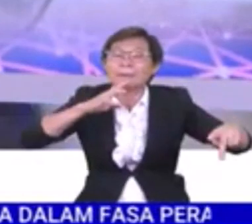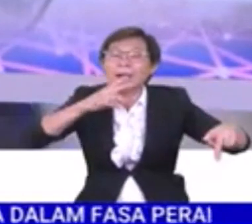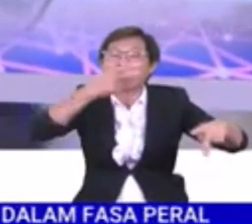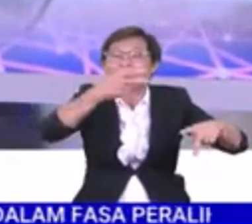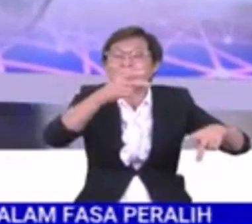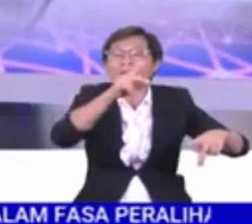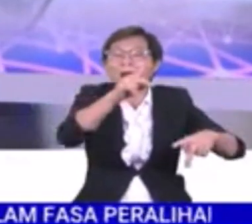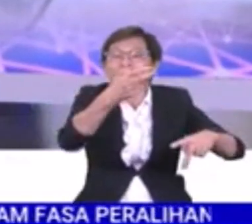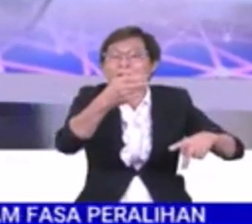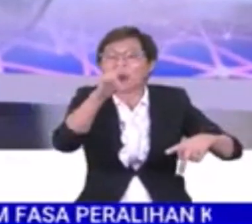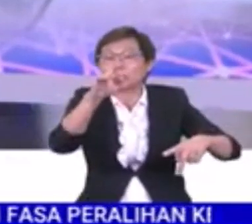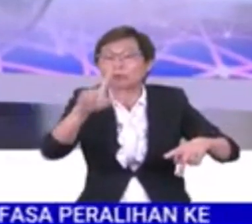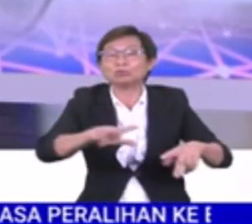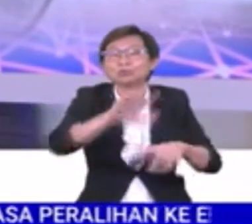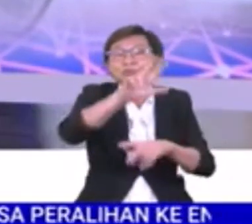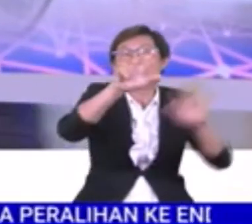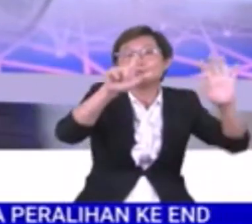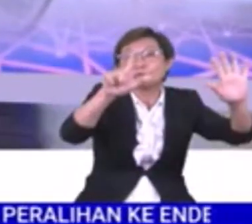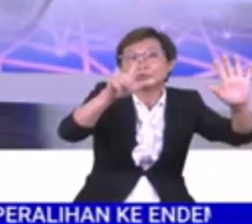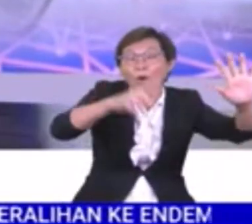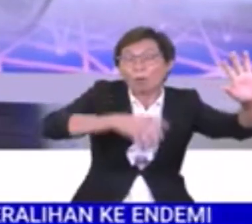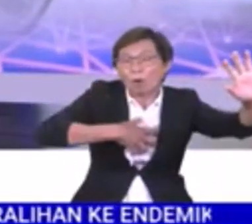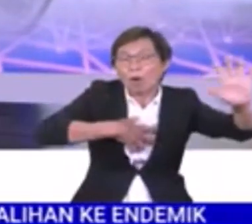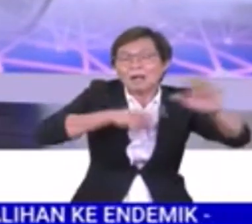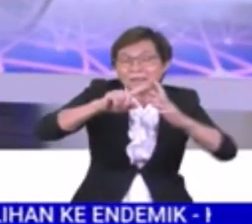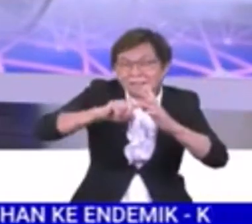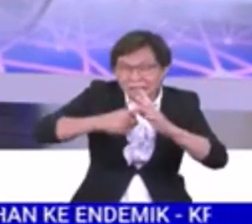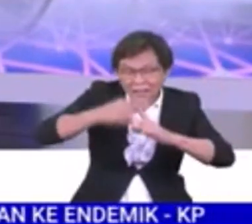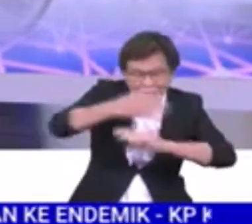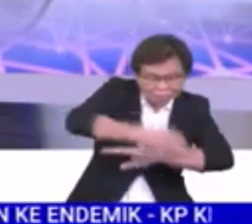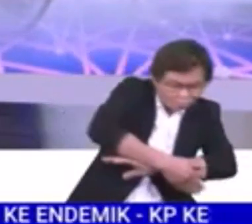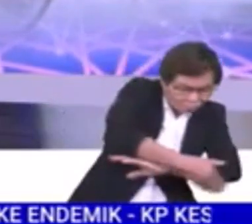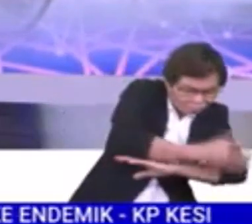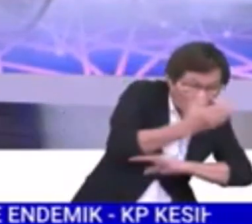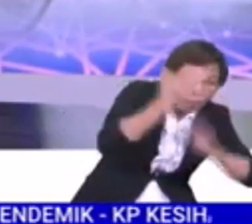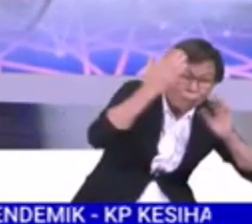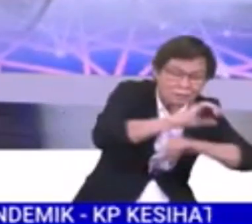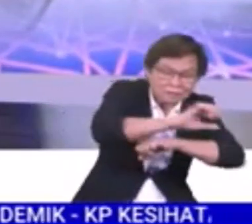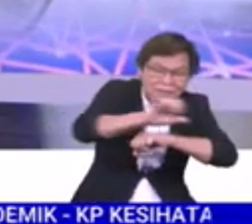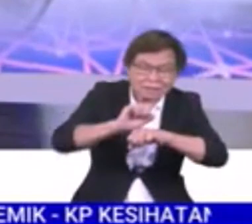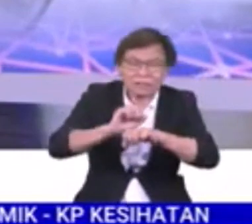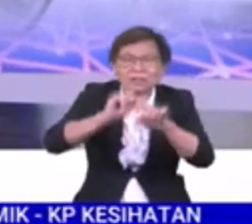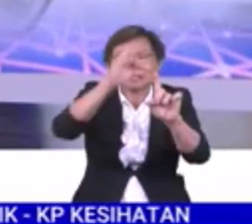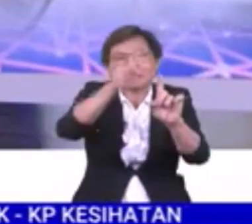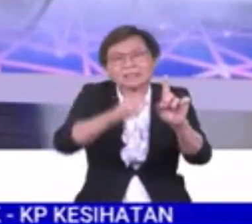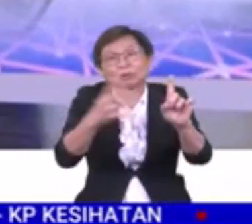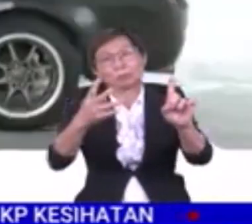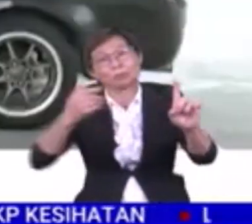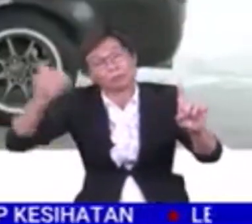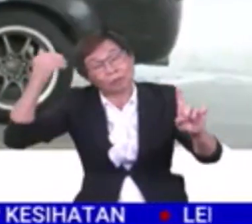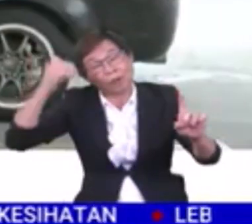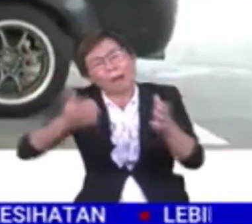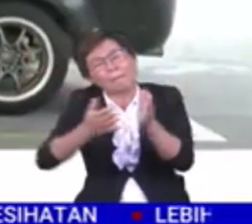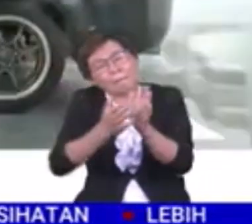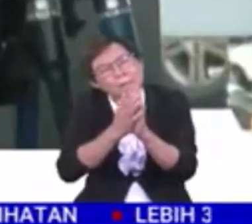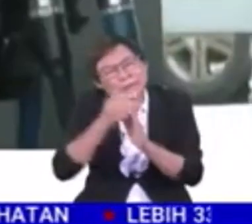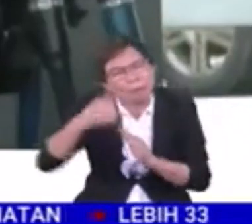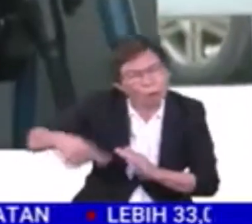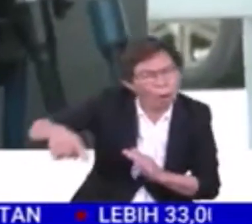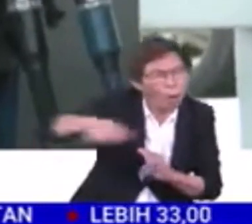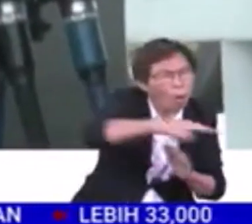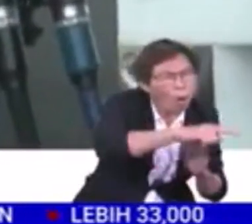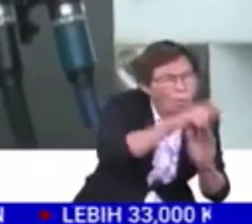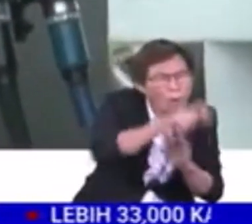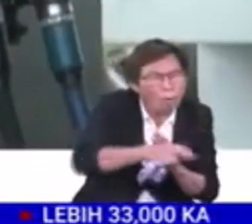setakat ini 7 aduan diterima sejak pembukaan sempat dan beli C Singapura satu April lalu berapa minta orang ramai